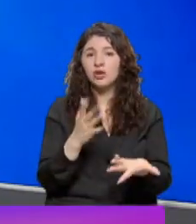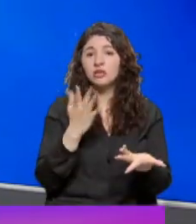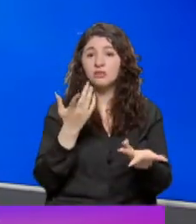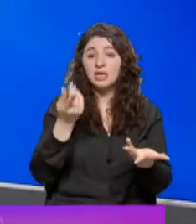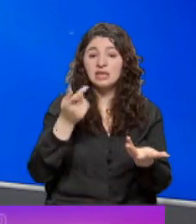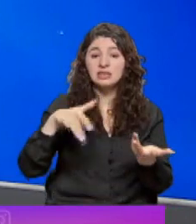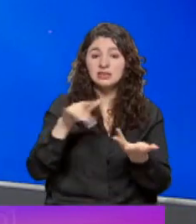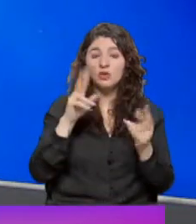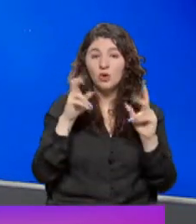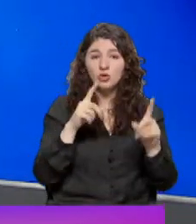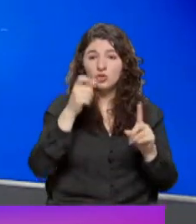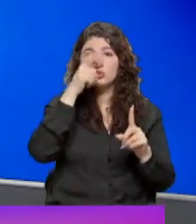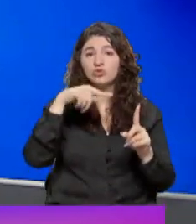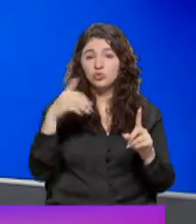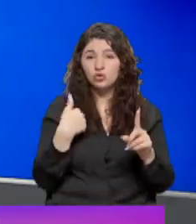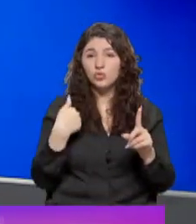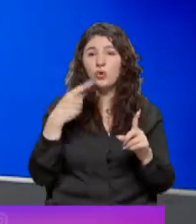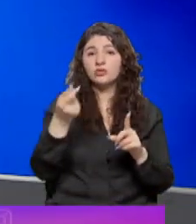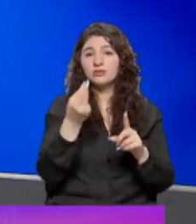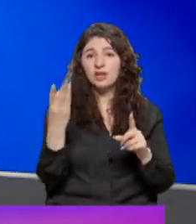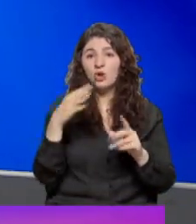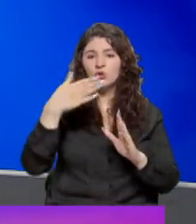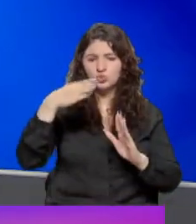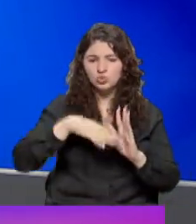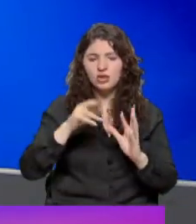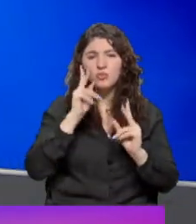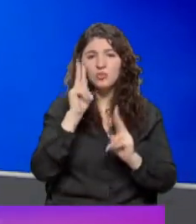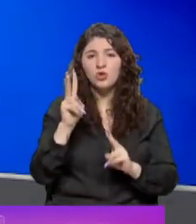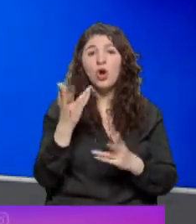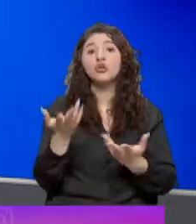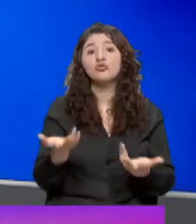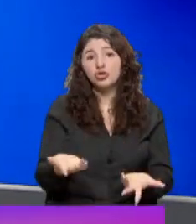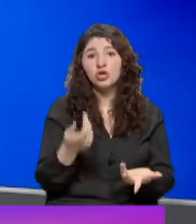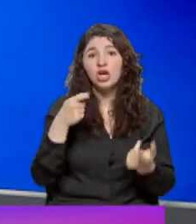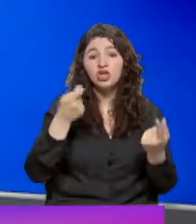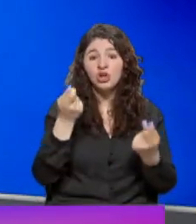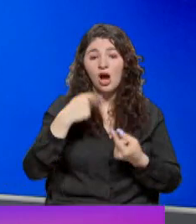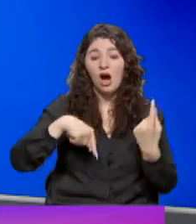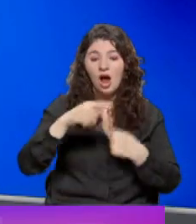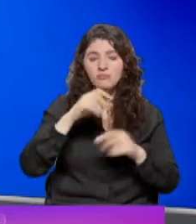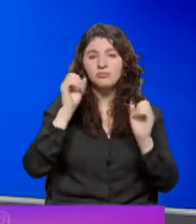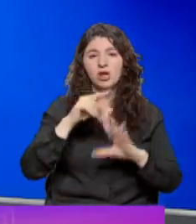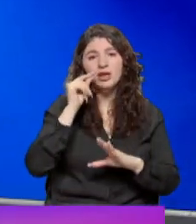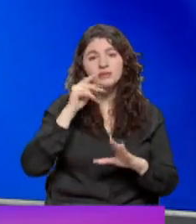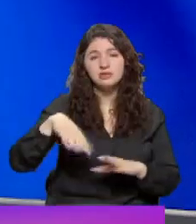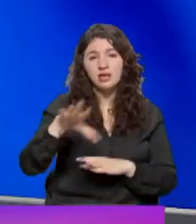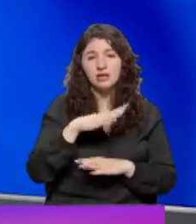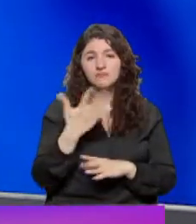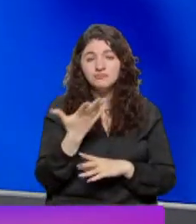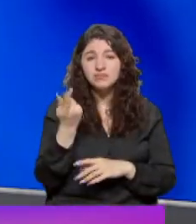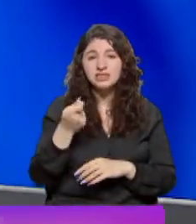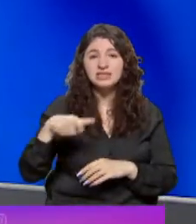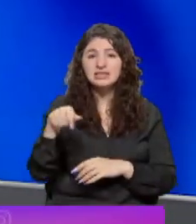de işsizlik meselesi TÜİK Türk'ün rakamlarında düşüyor gibi gözüküyor çünkü iş aramayı bırakıyor İnsanlar